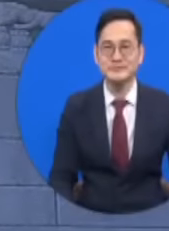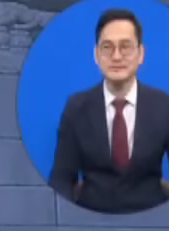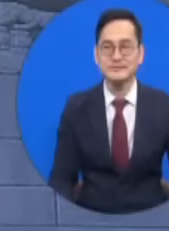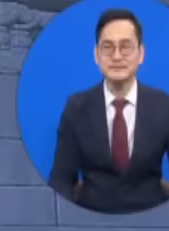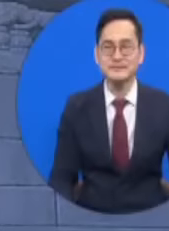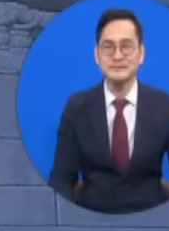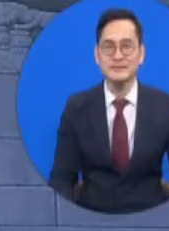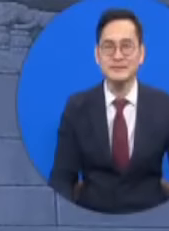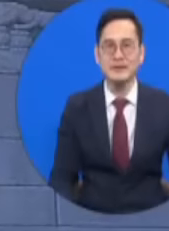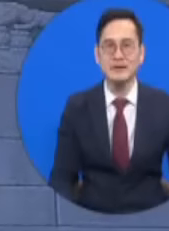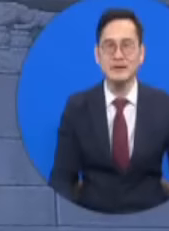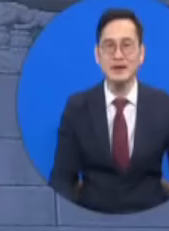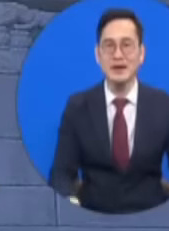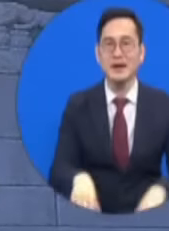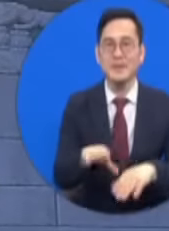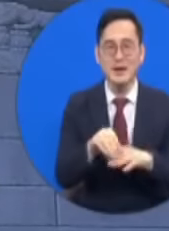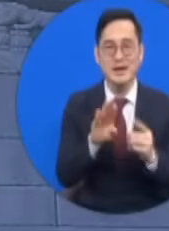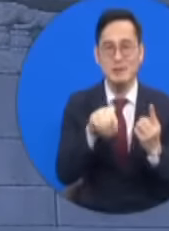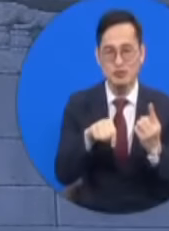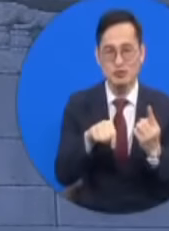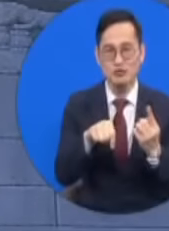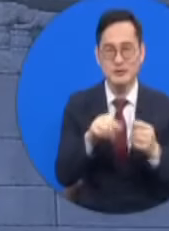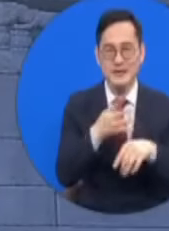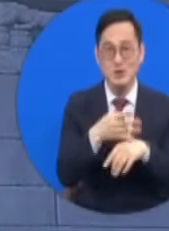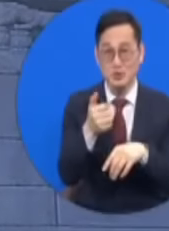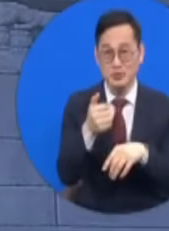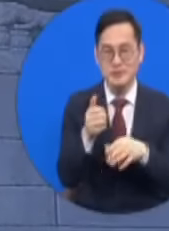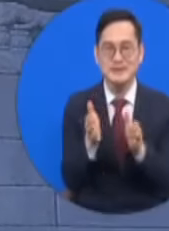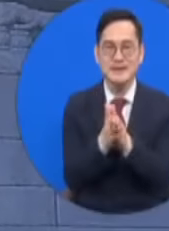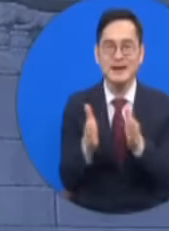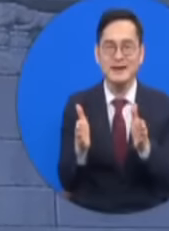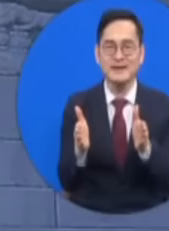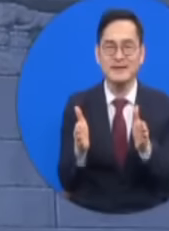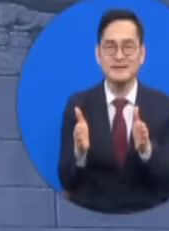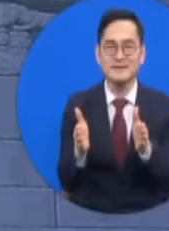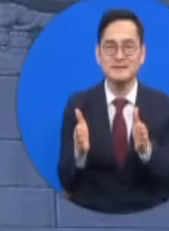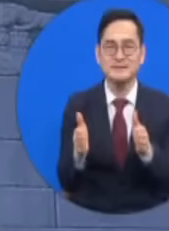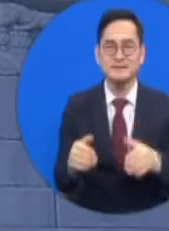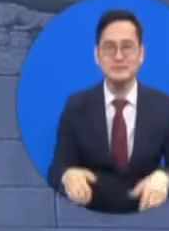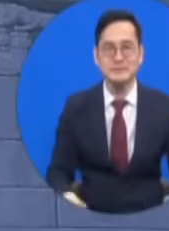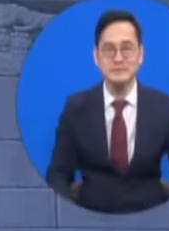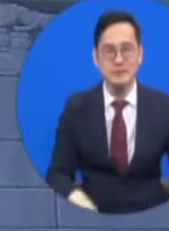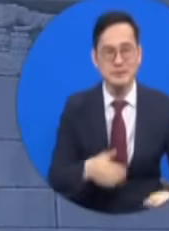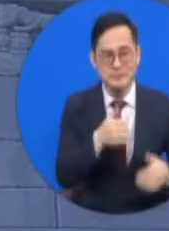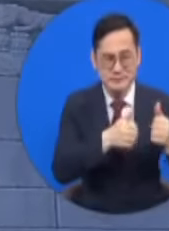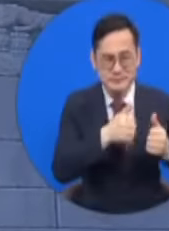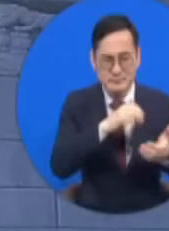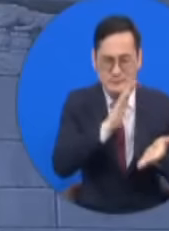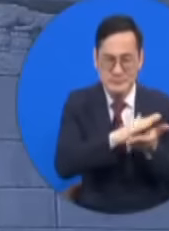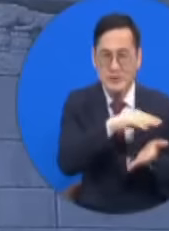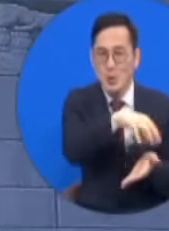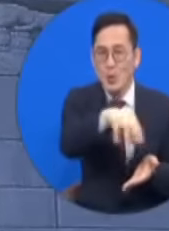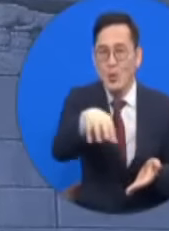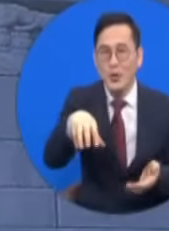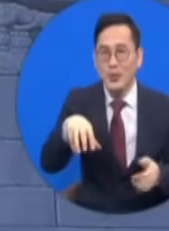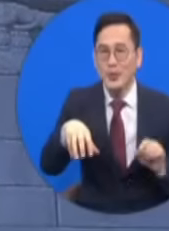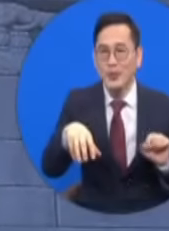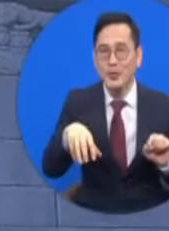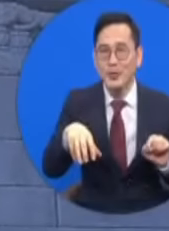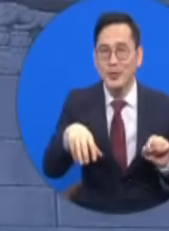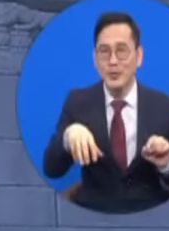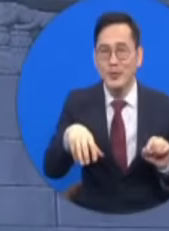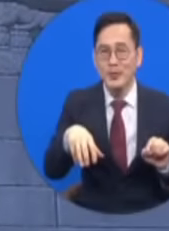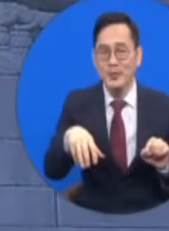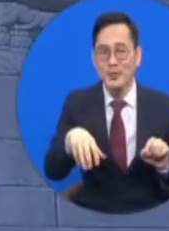생방송 시작됩니다. 제가 개표방송에 문을 엽니다. 그리고 주요 격전지에 채널A가 단독으로 실시한